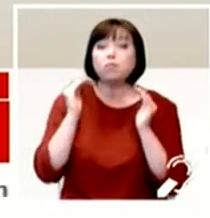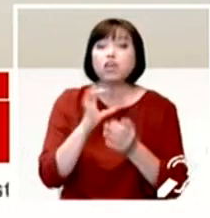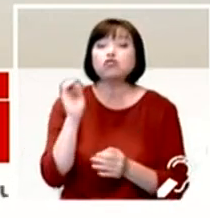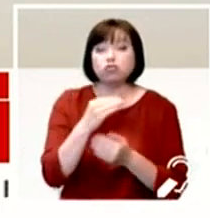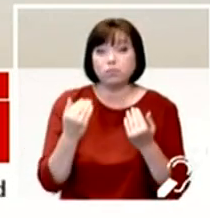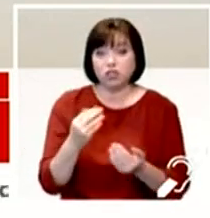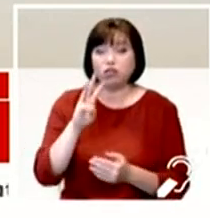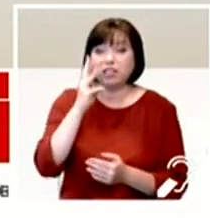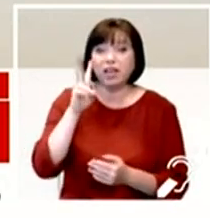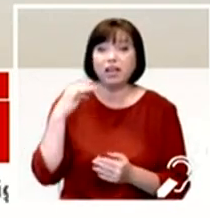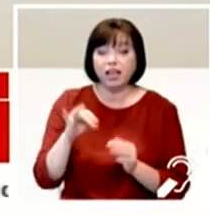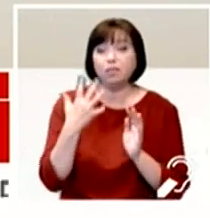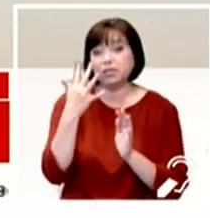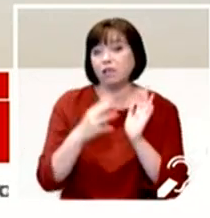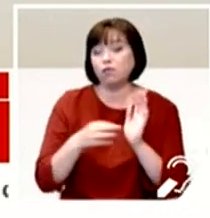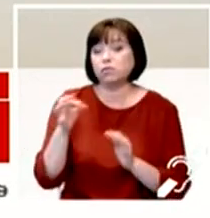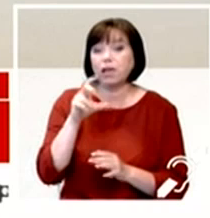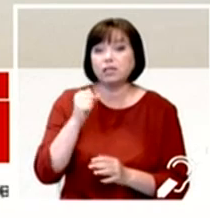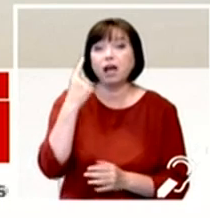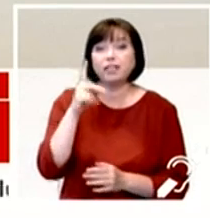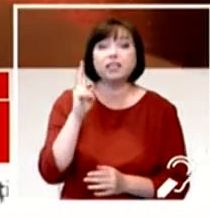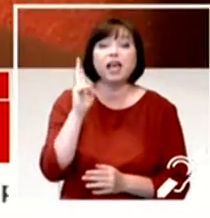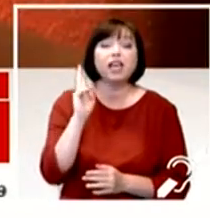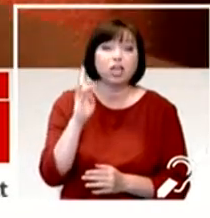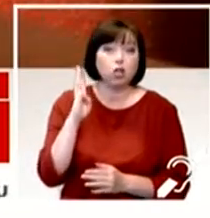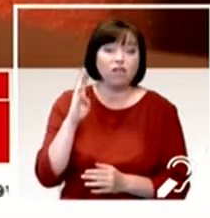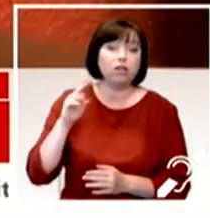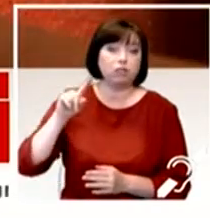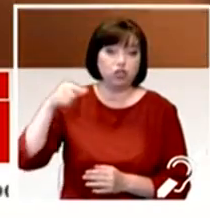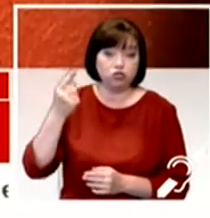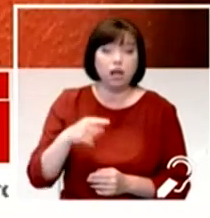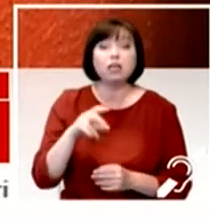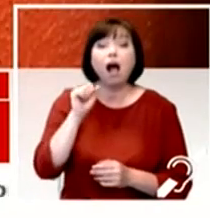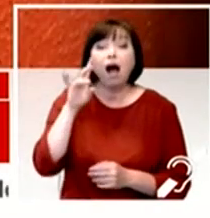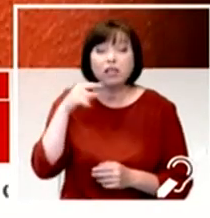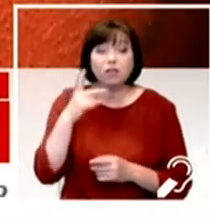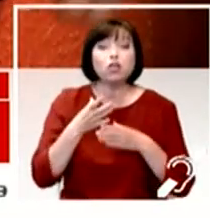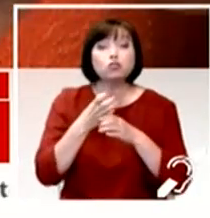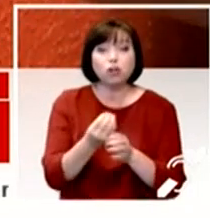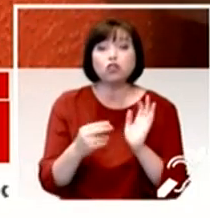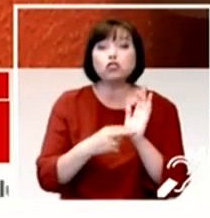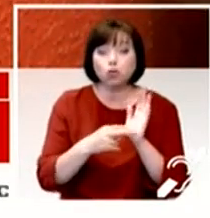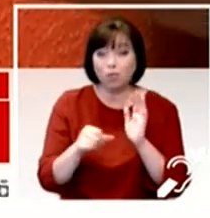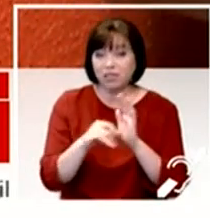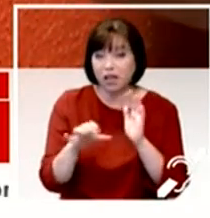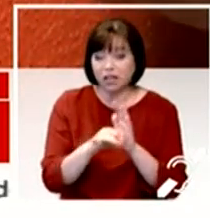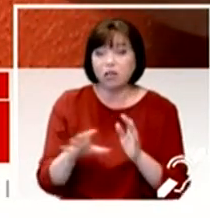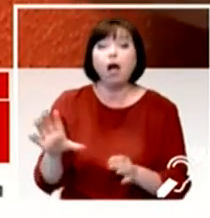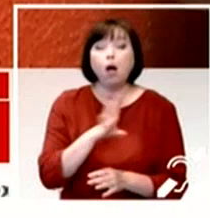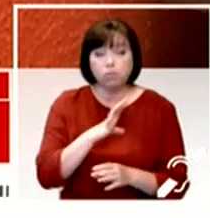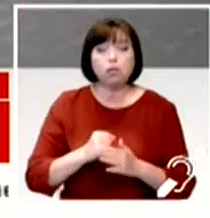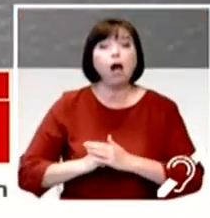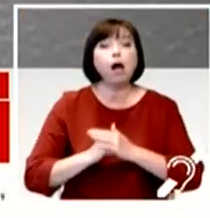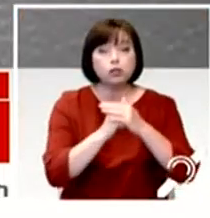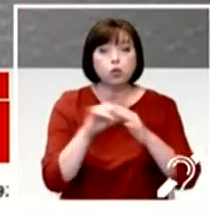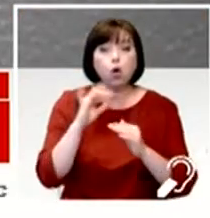actual de 3,58 lei pentru un kilowatt-oră. Potrivit ANRE, reducerea tarifelor pentru energia electrică a fost